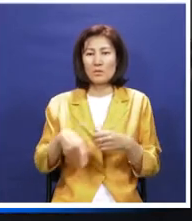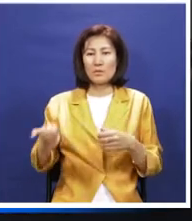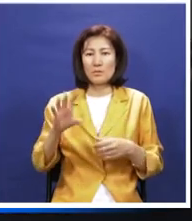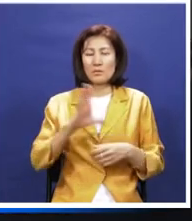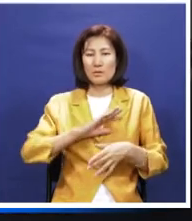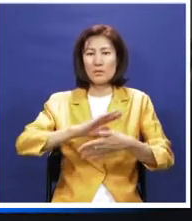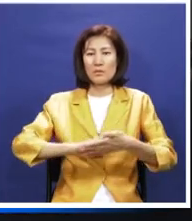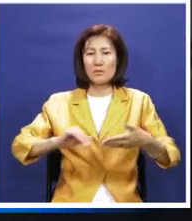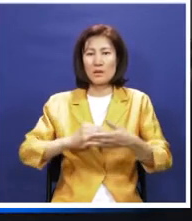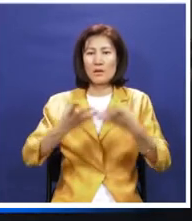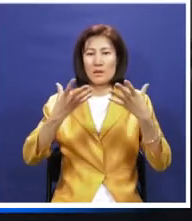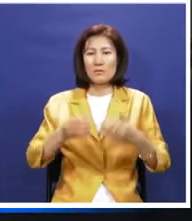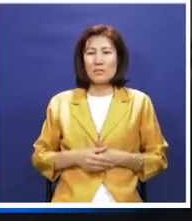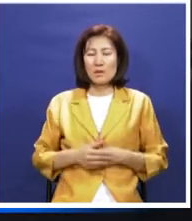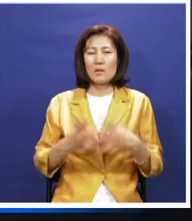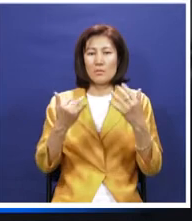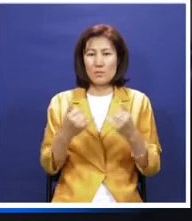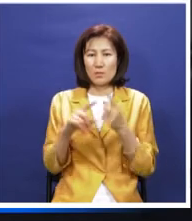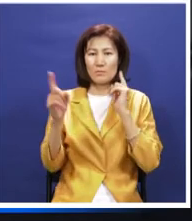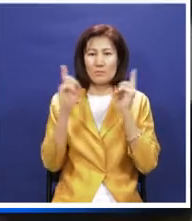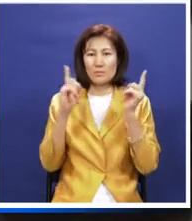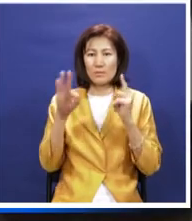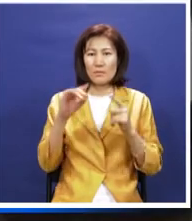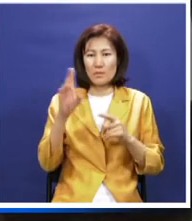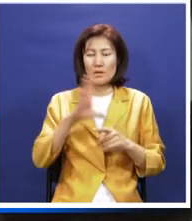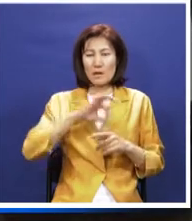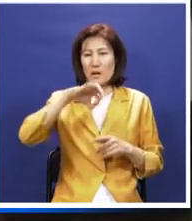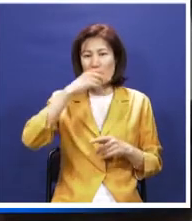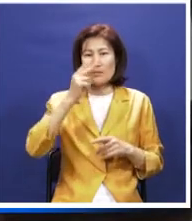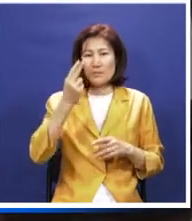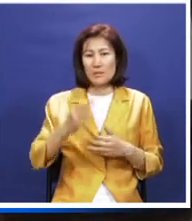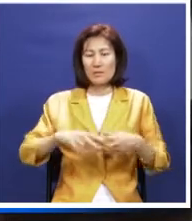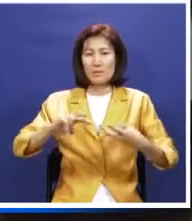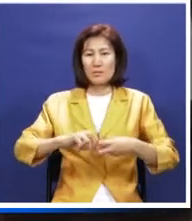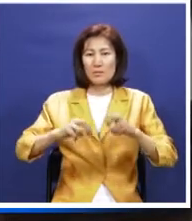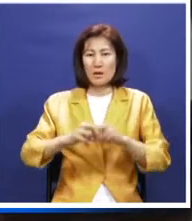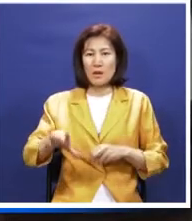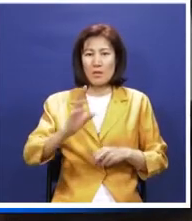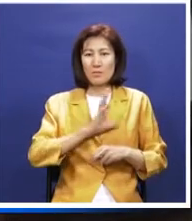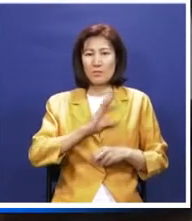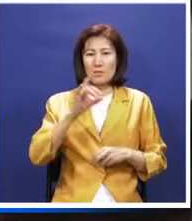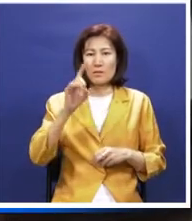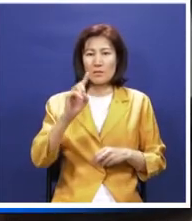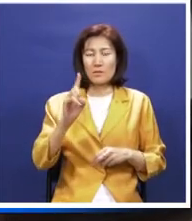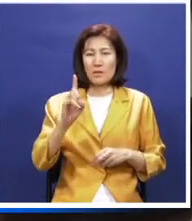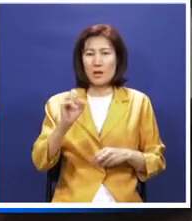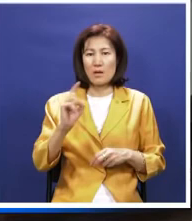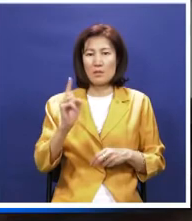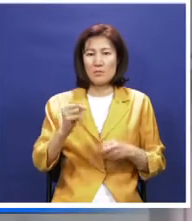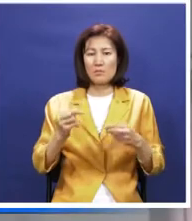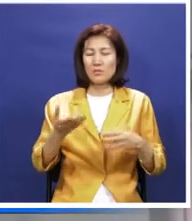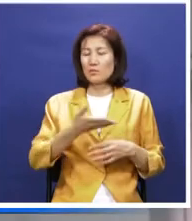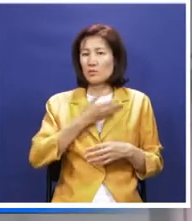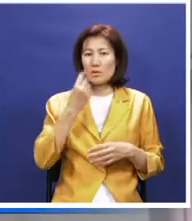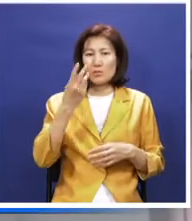өкілдері шақыртылды. Алайда бүгінгі жиынға түрткі болған жауапты әрі осы мәселені туындатқан Қазтрансгаз аймағы